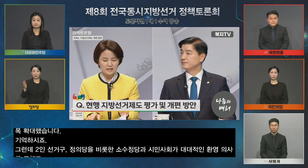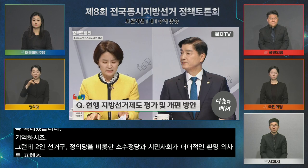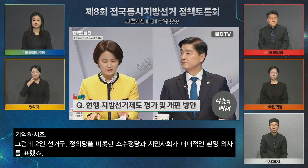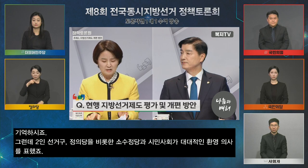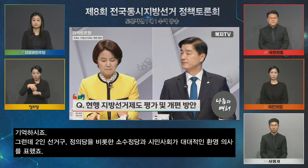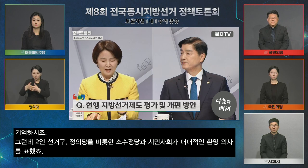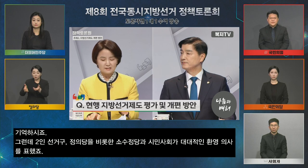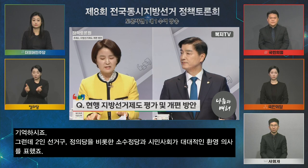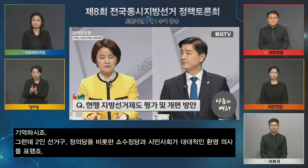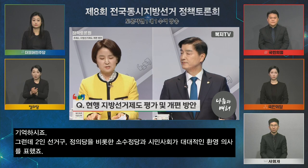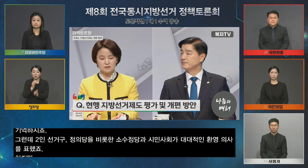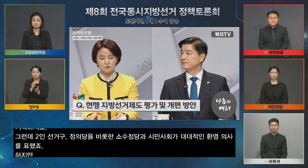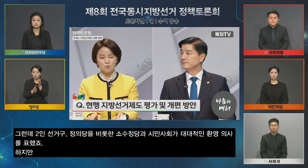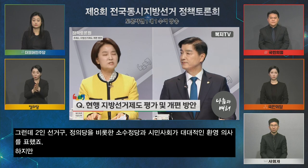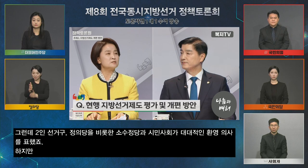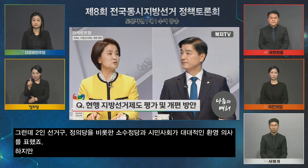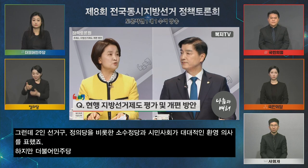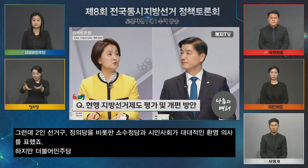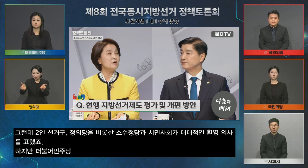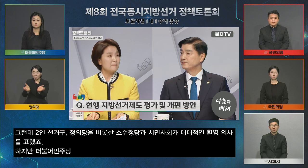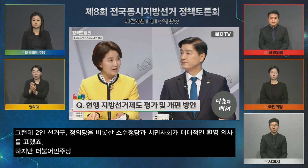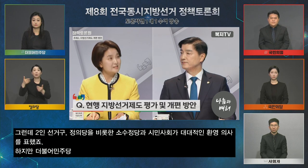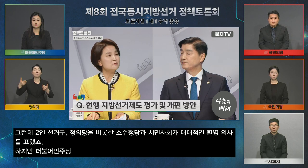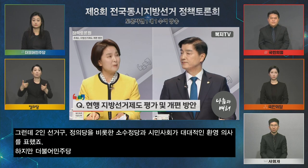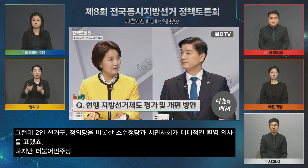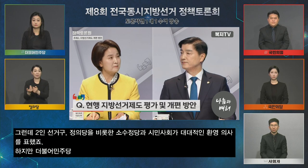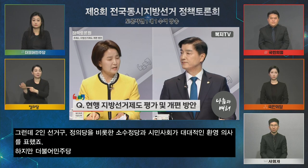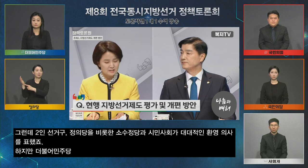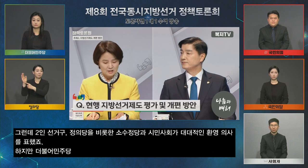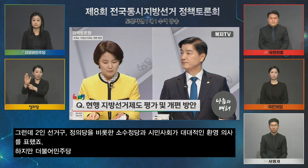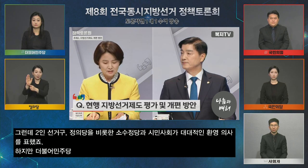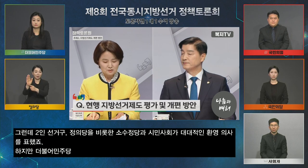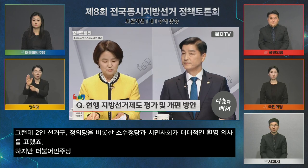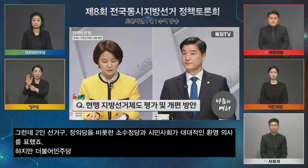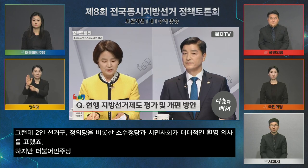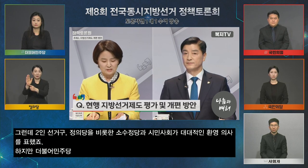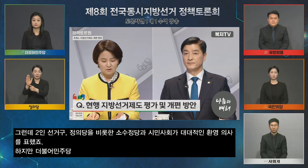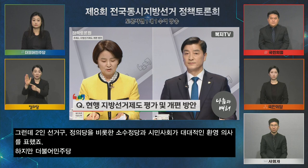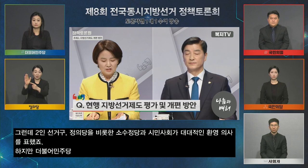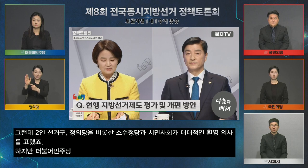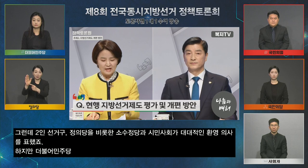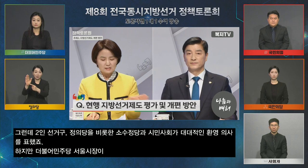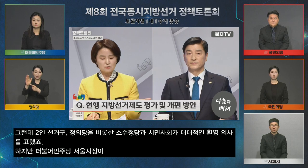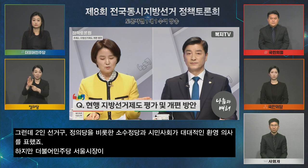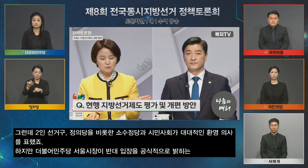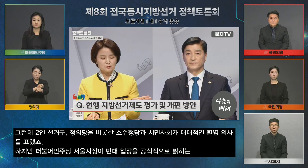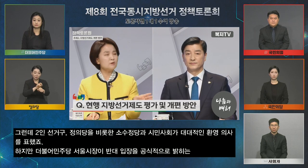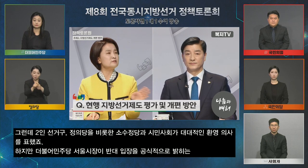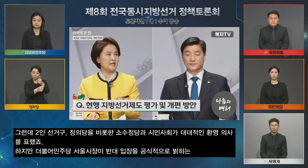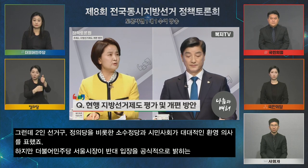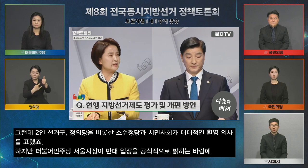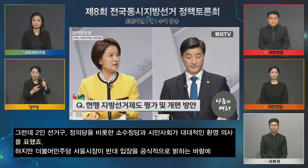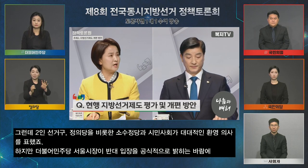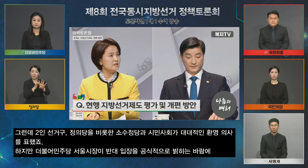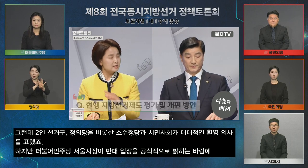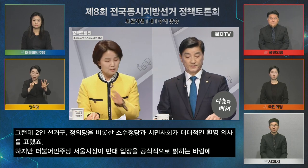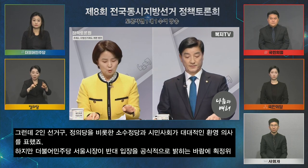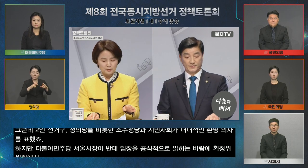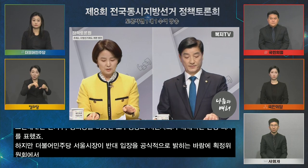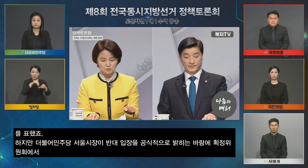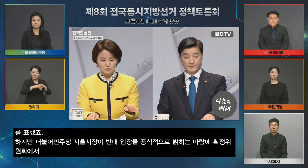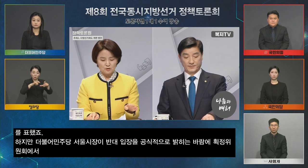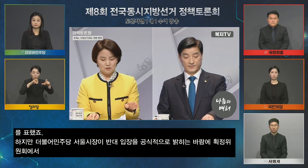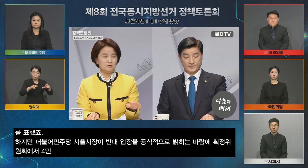서울시당이 반대 입장을 공식적으로 밝히는 바람에 획정위원회에서 4인 선거구 35개가